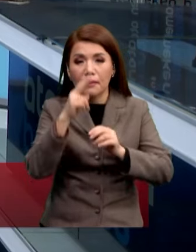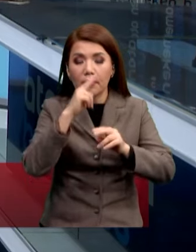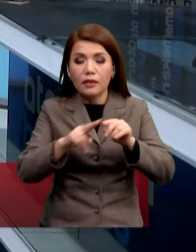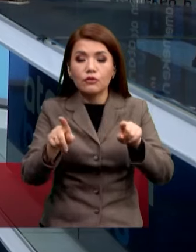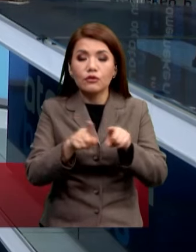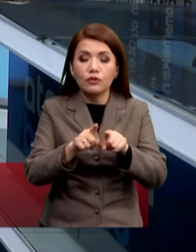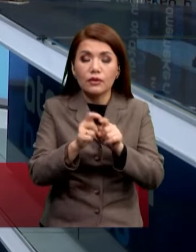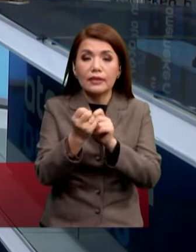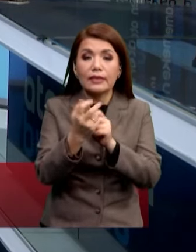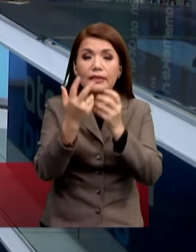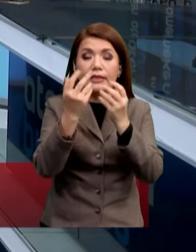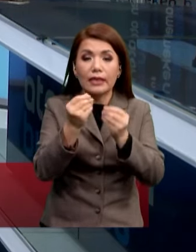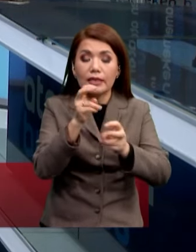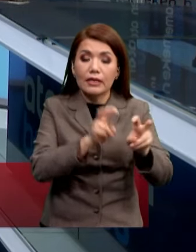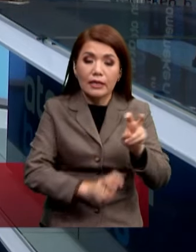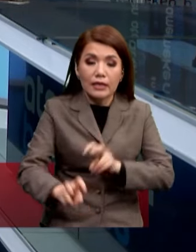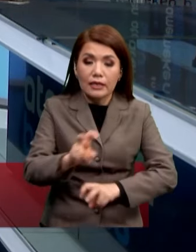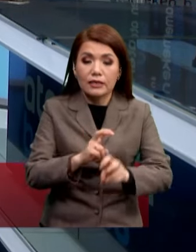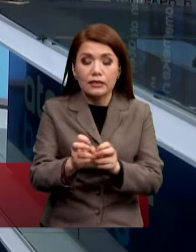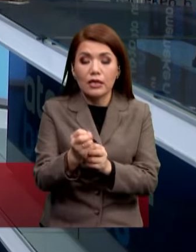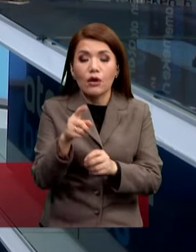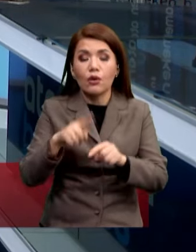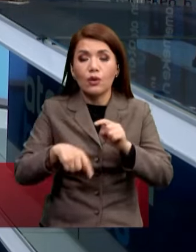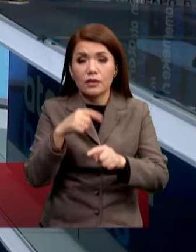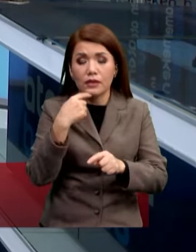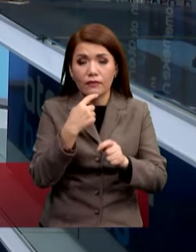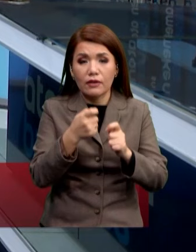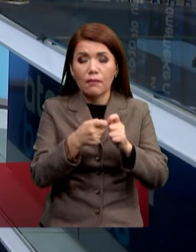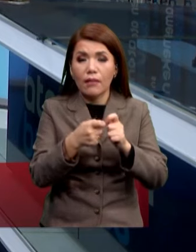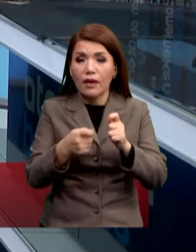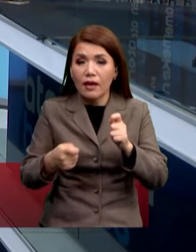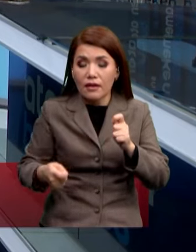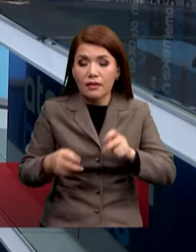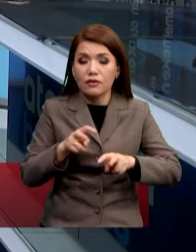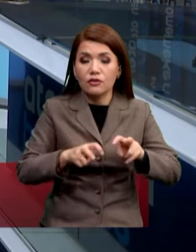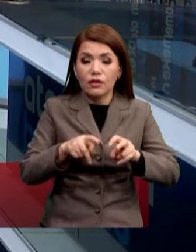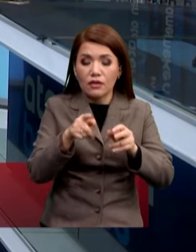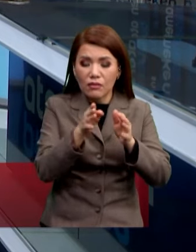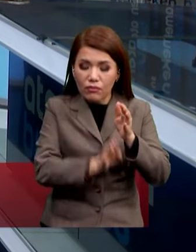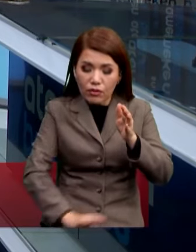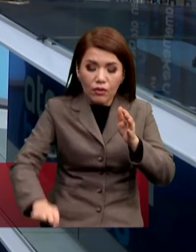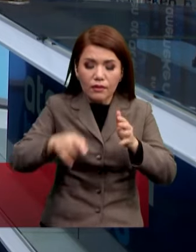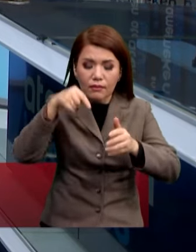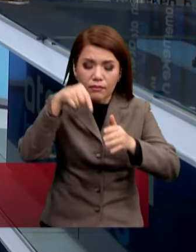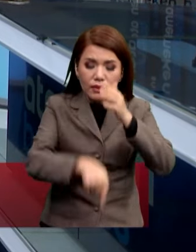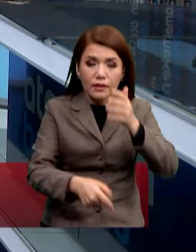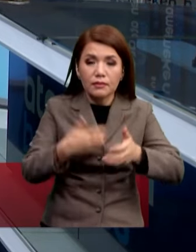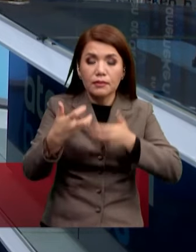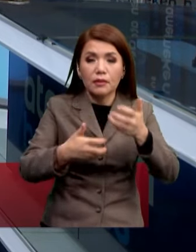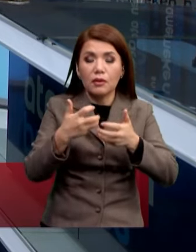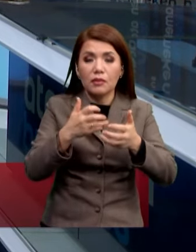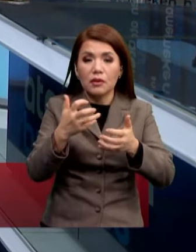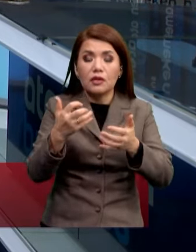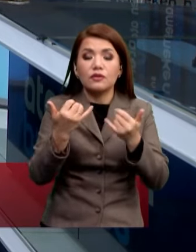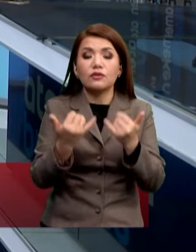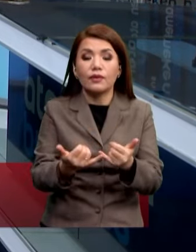ищут уже 13 дней. Родственники считают, что поиски затянуты. Подобраться к месту нахождения автобуса удалось только сегодня.